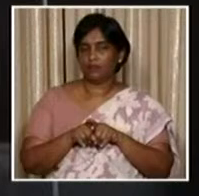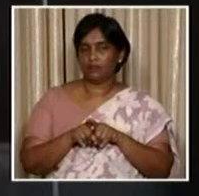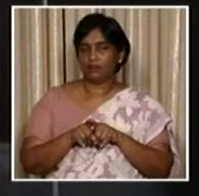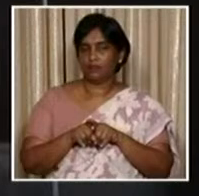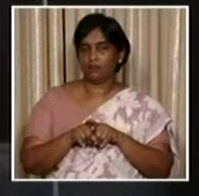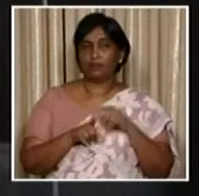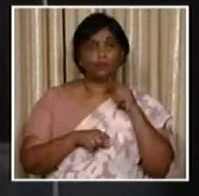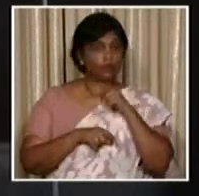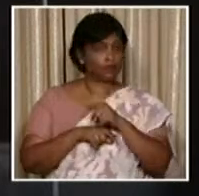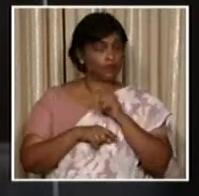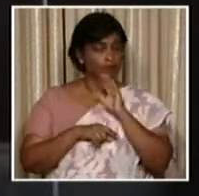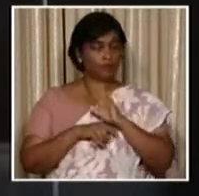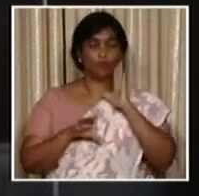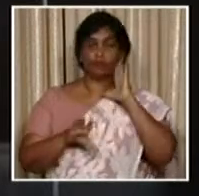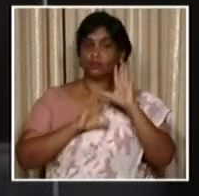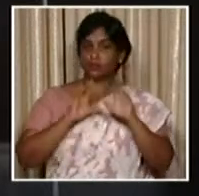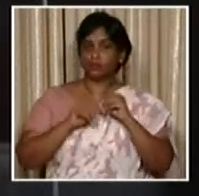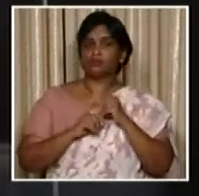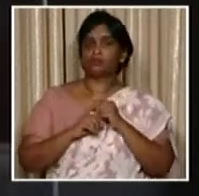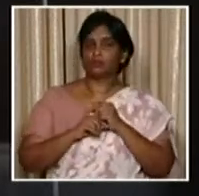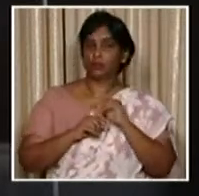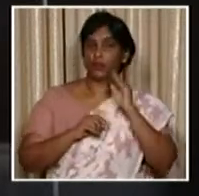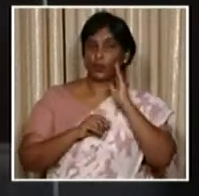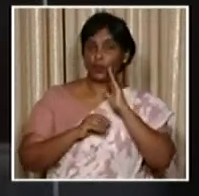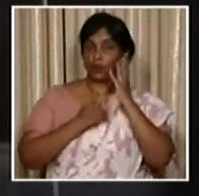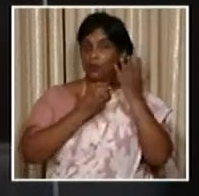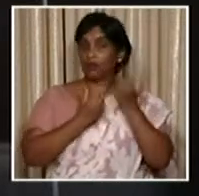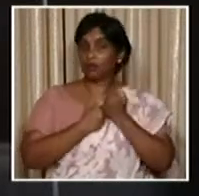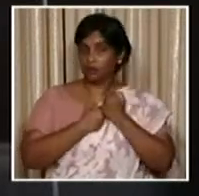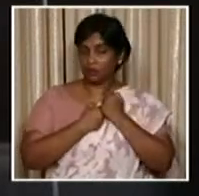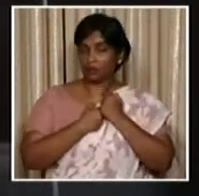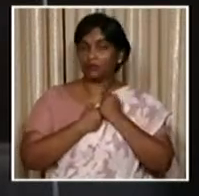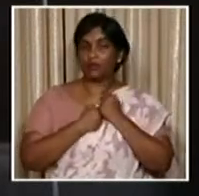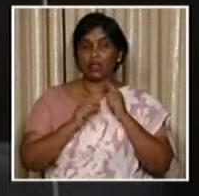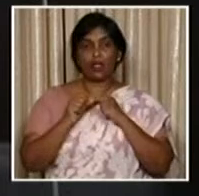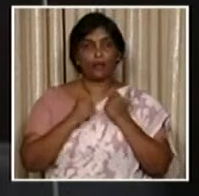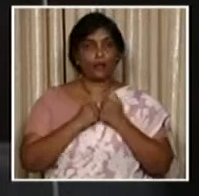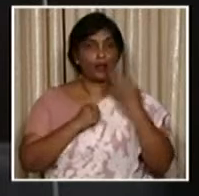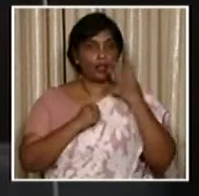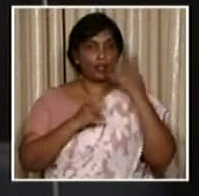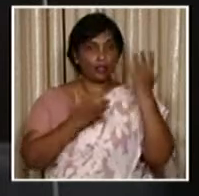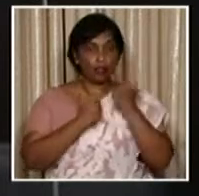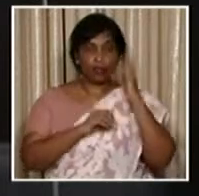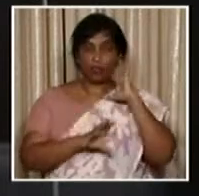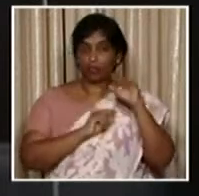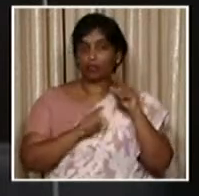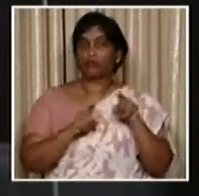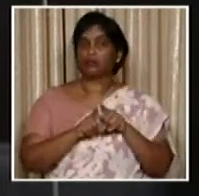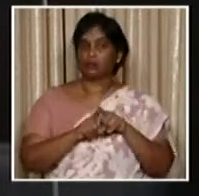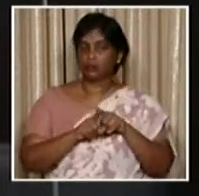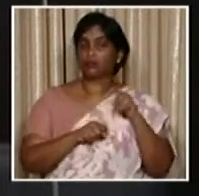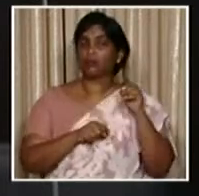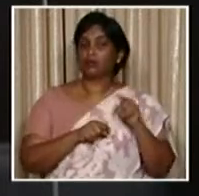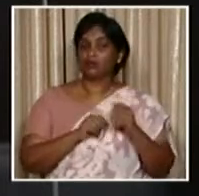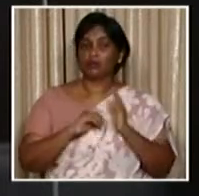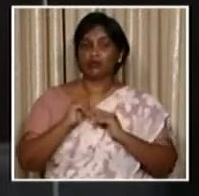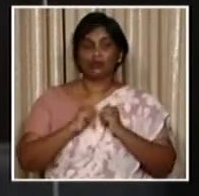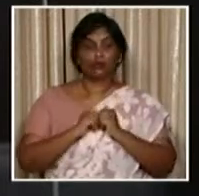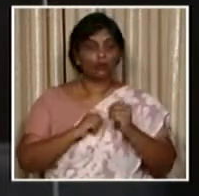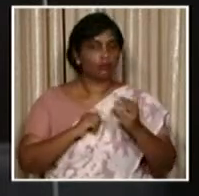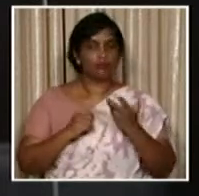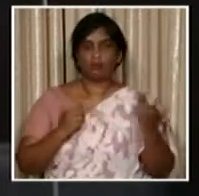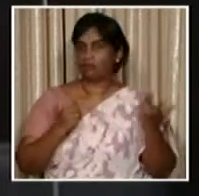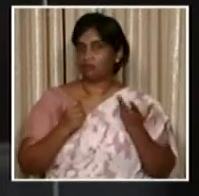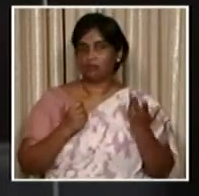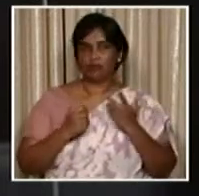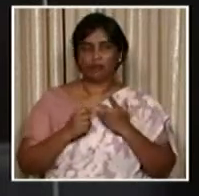me tibuna tolturu. Videshe ki labuna appeal hatra inda labuna torathura anuwa mekata kriyaatmaka wenna ba